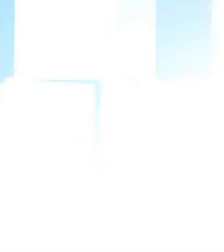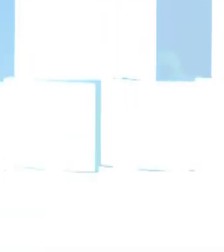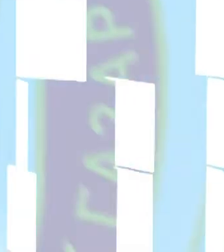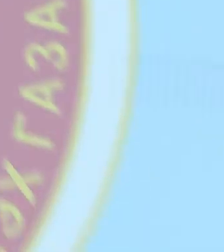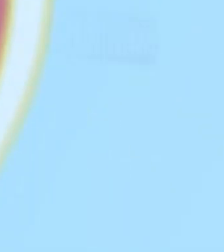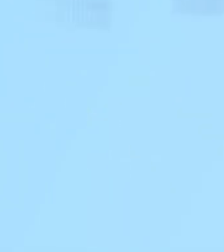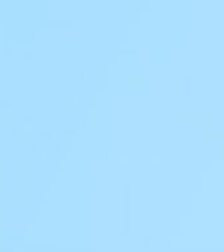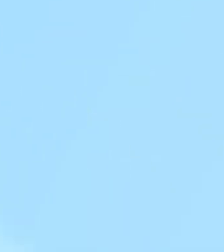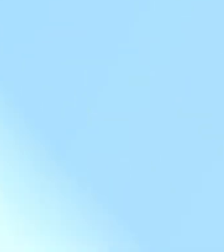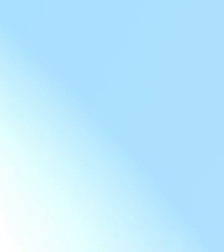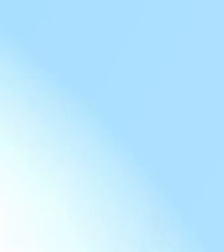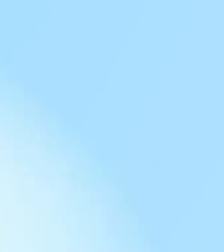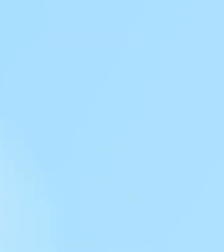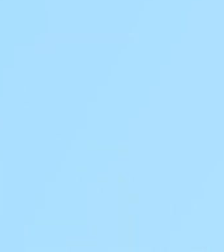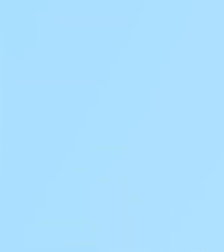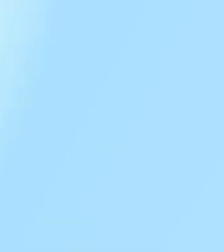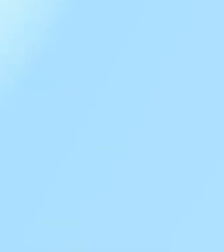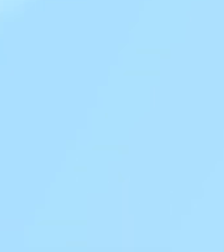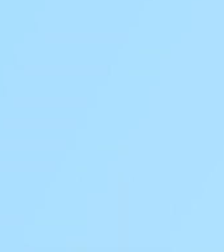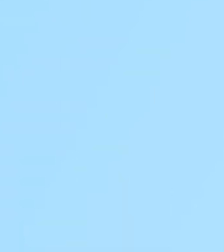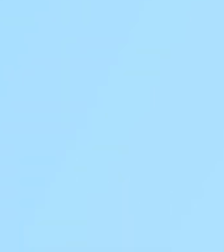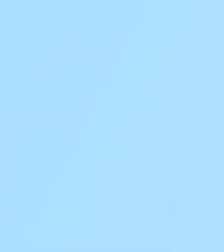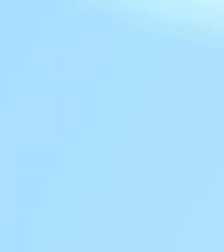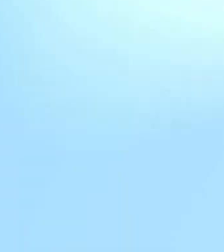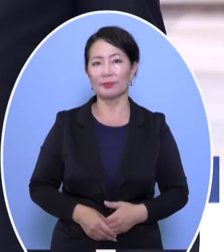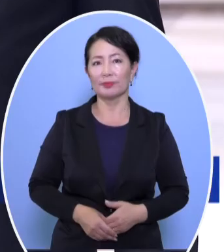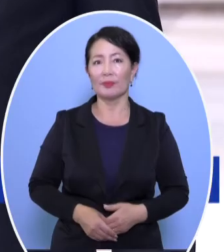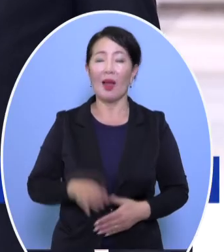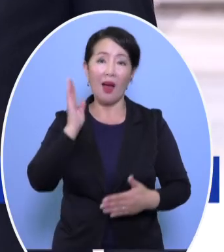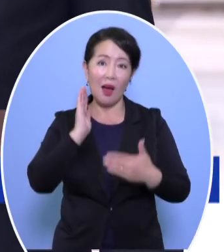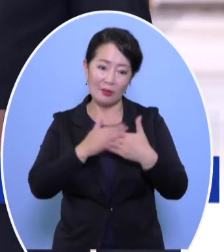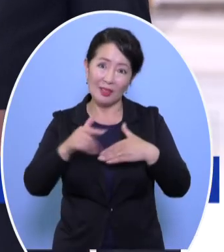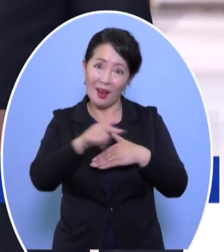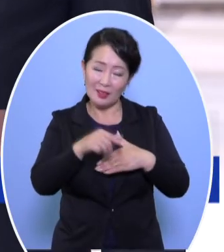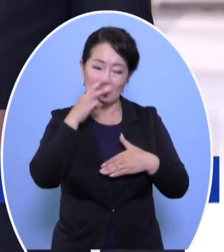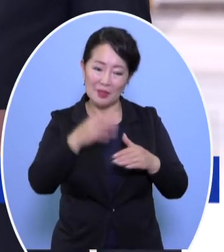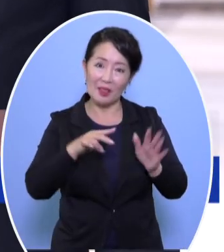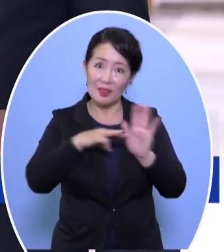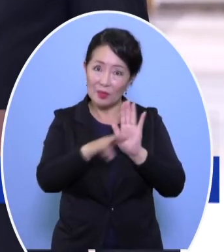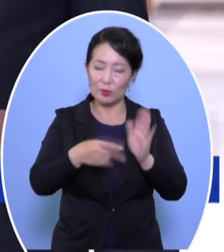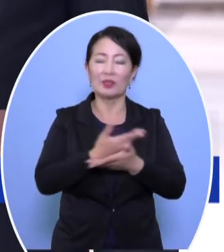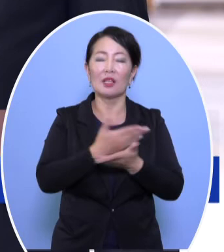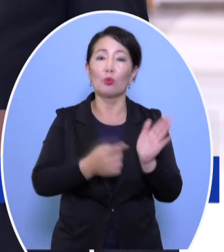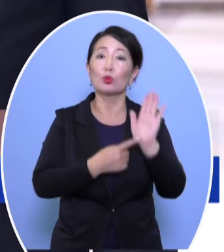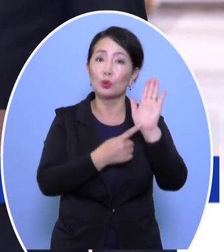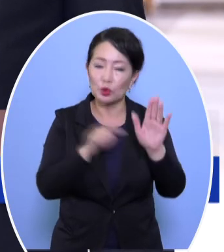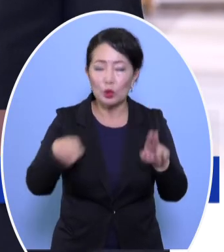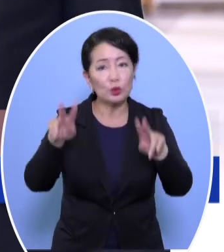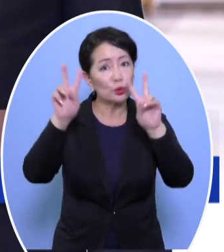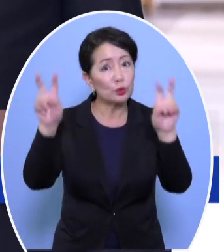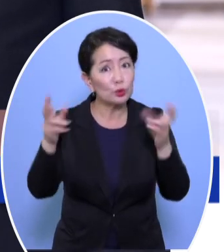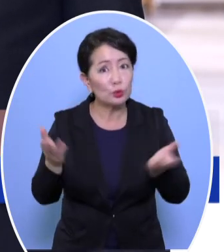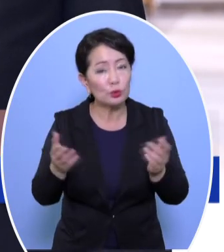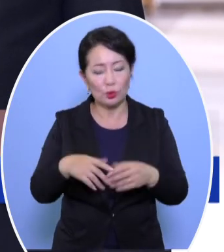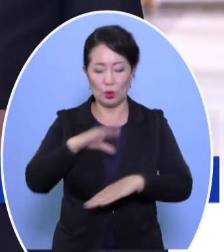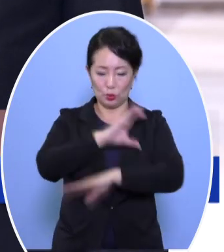хадгална. Авилгатай тэмцэх газар. Авилгатай тэмцэх газрын мэдээлэл төрлийн ээлж дугаар үзэгч тахын төрлөө. За өнөөдрийнхэн